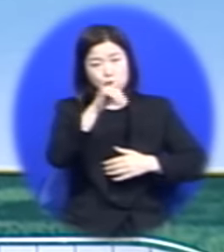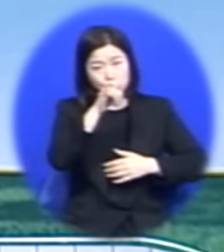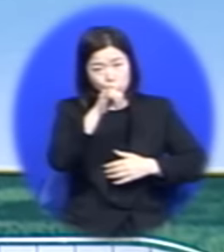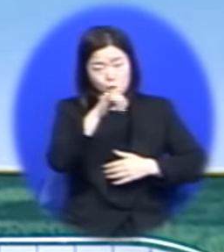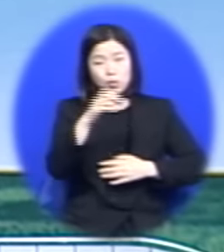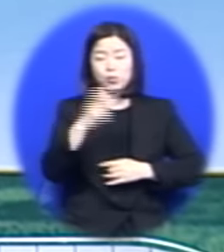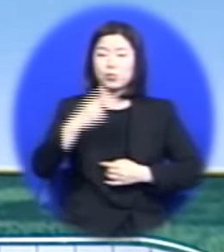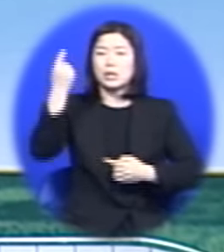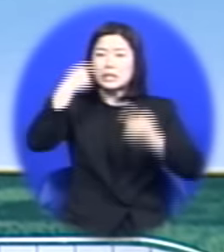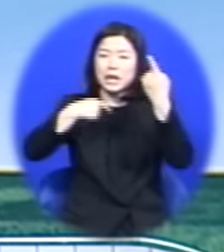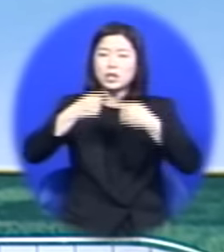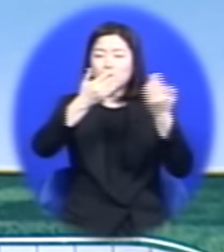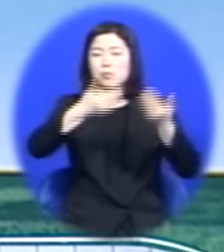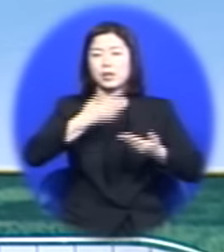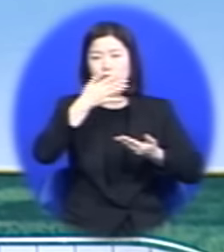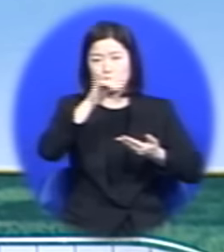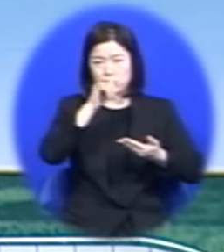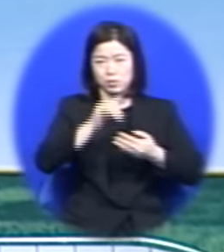상처를 받을 수도 있습니다.